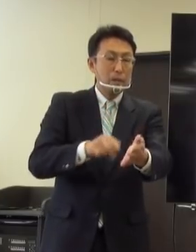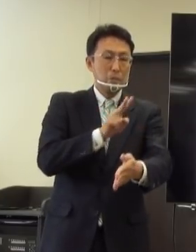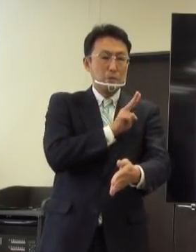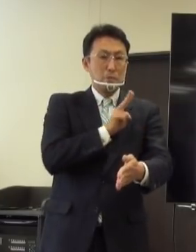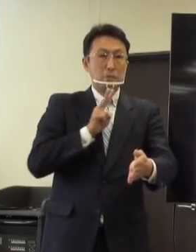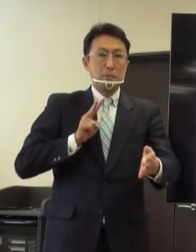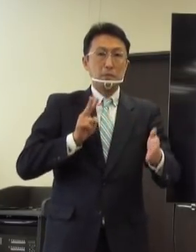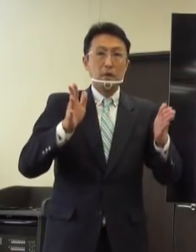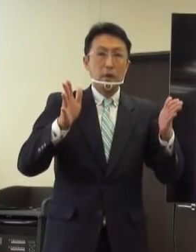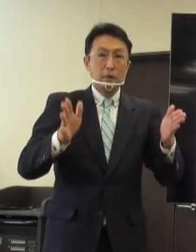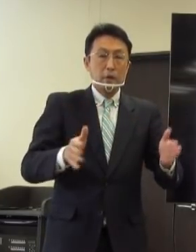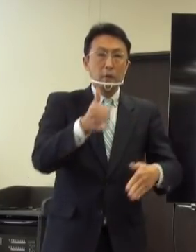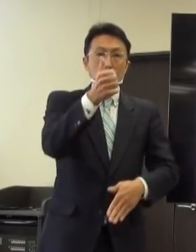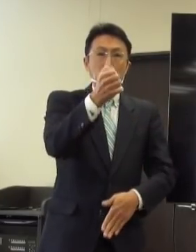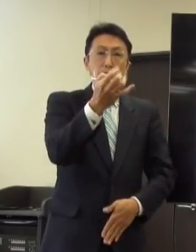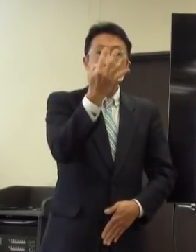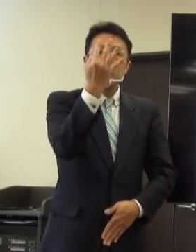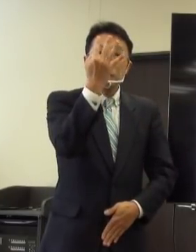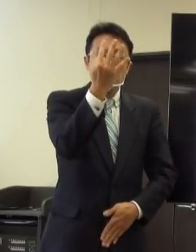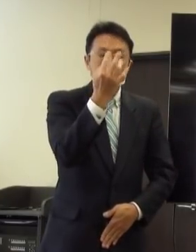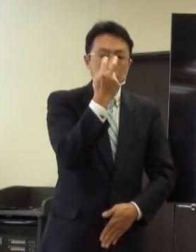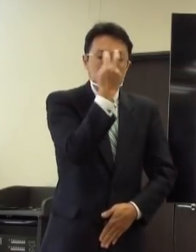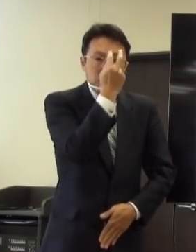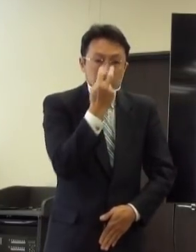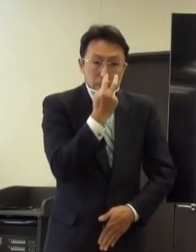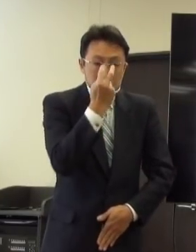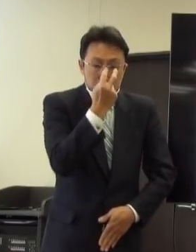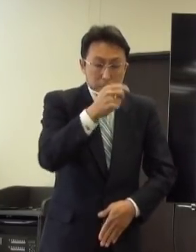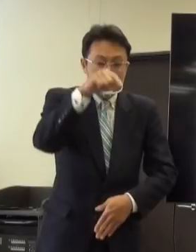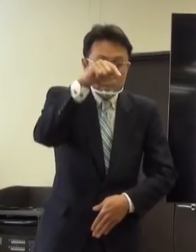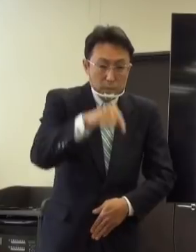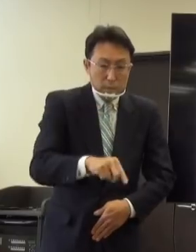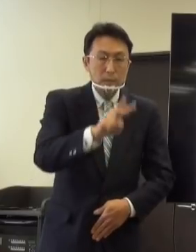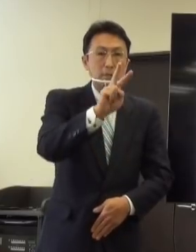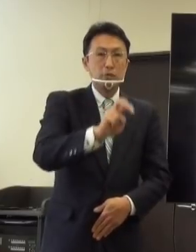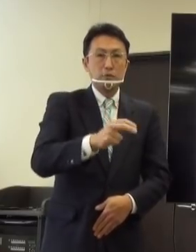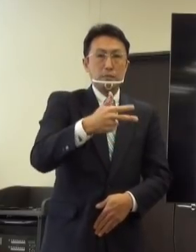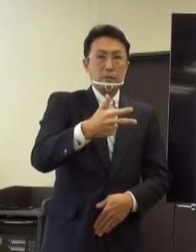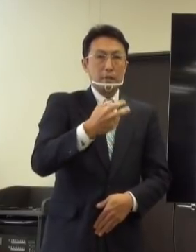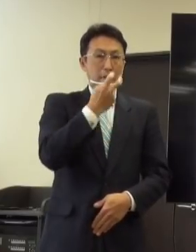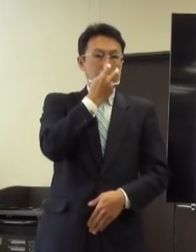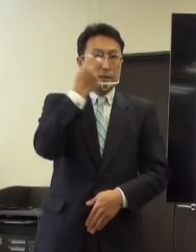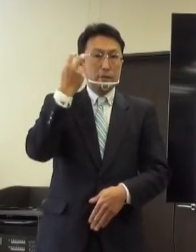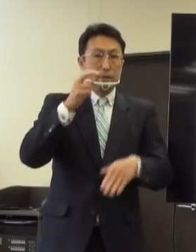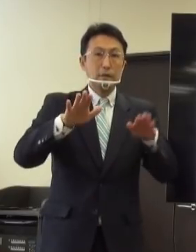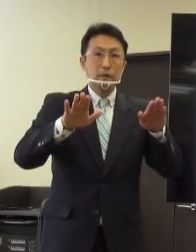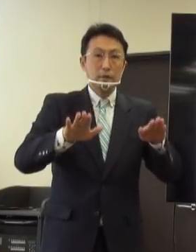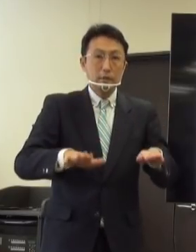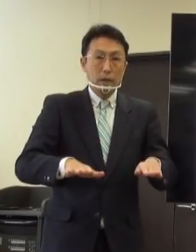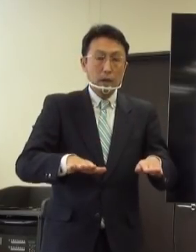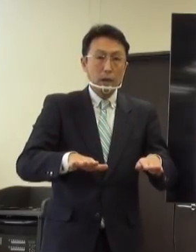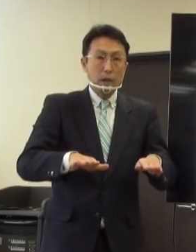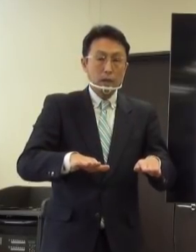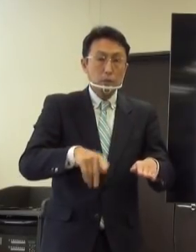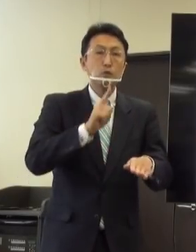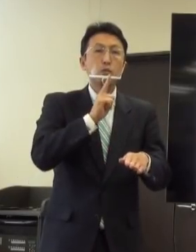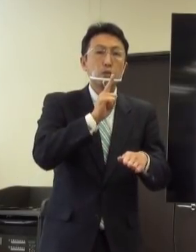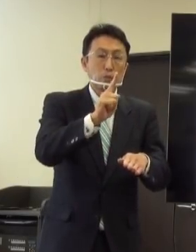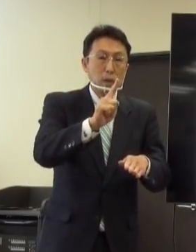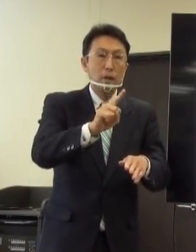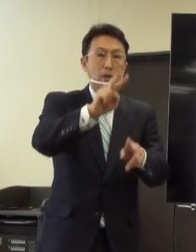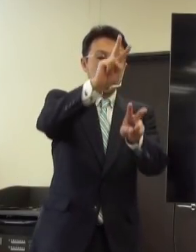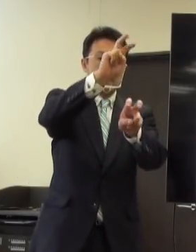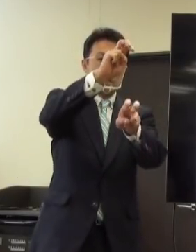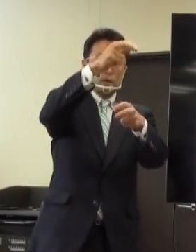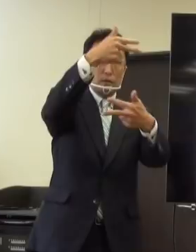で54件の検査をして27人の方が陽性っていうのを確認されたということは、この 54-27 の数字の方